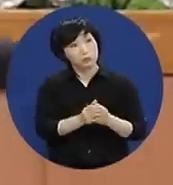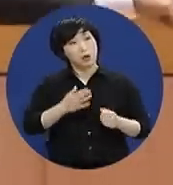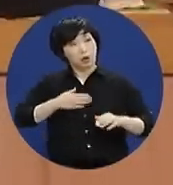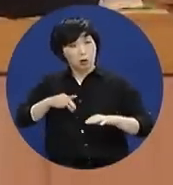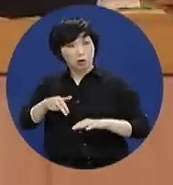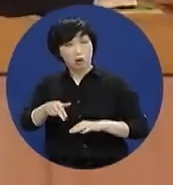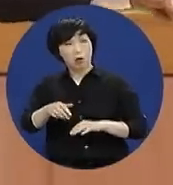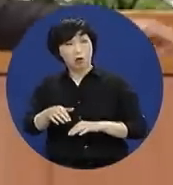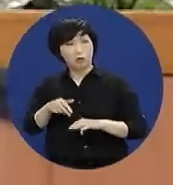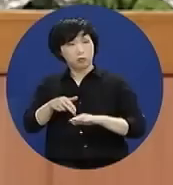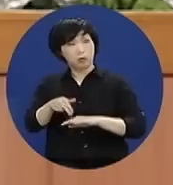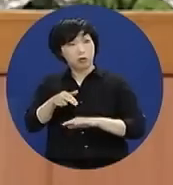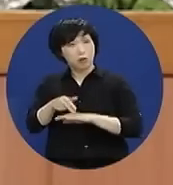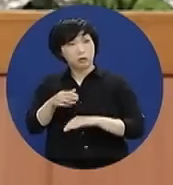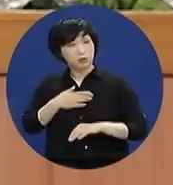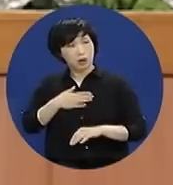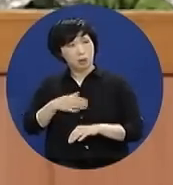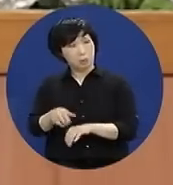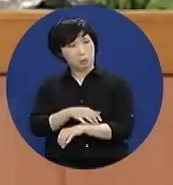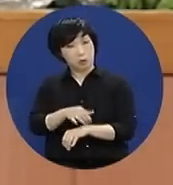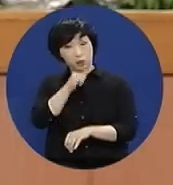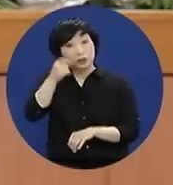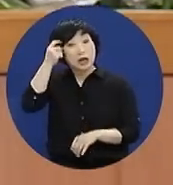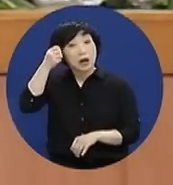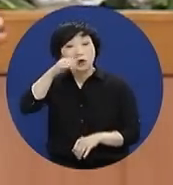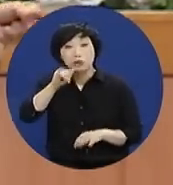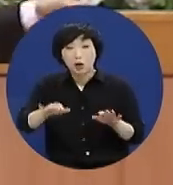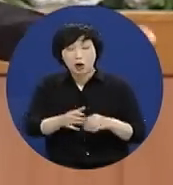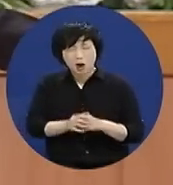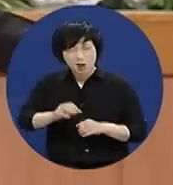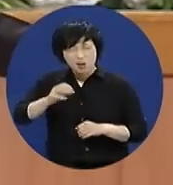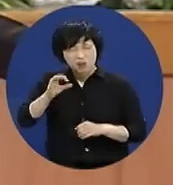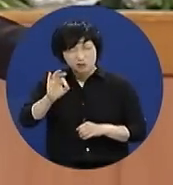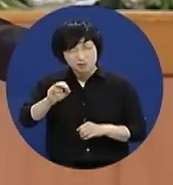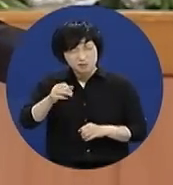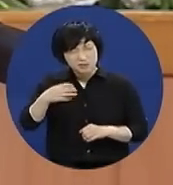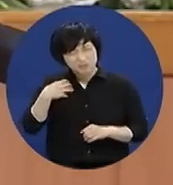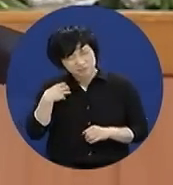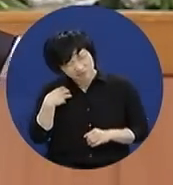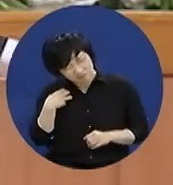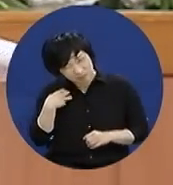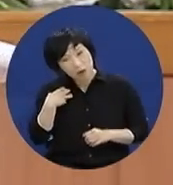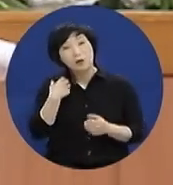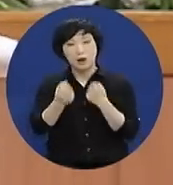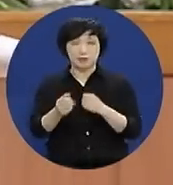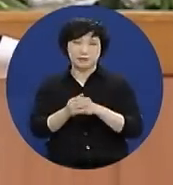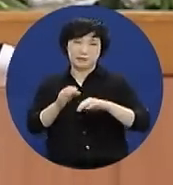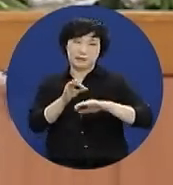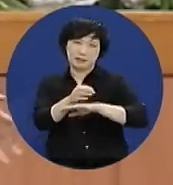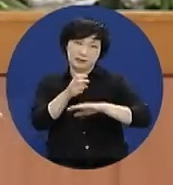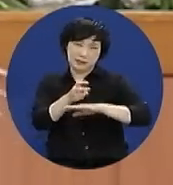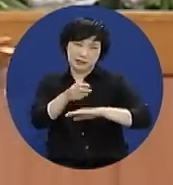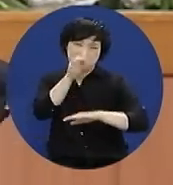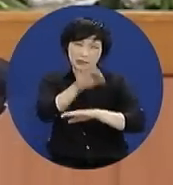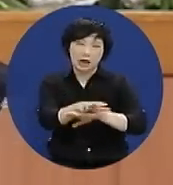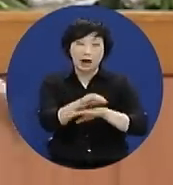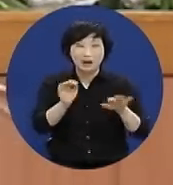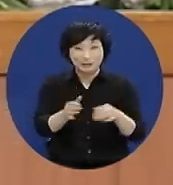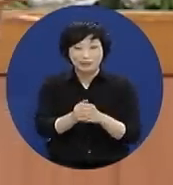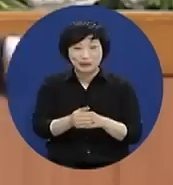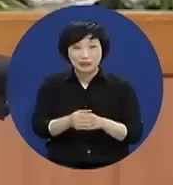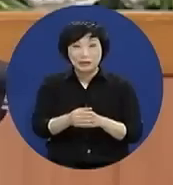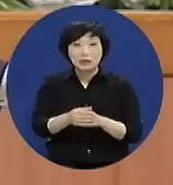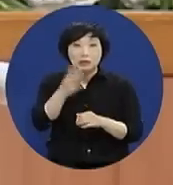か車があるので歩いて行くのが不便なのですそれで無理に車を買いますそして車のカソリ